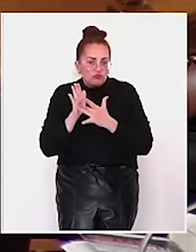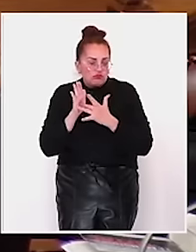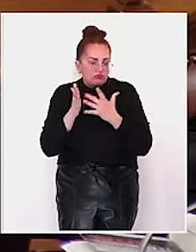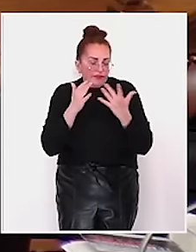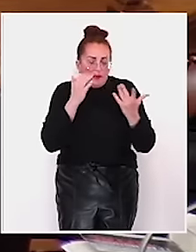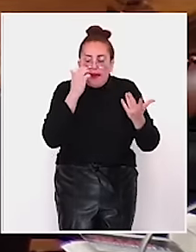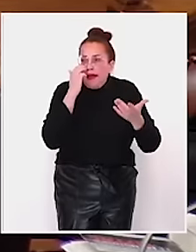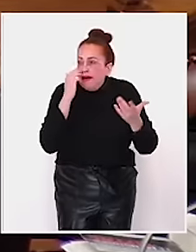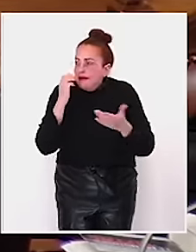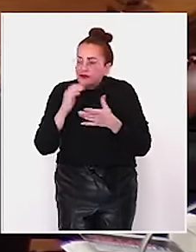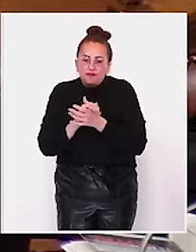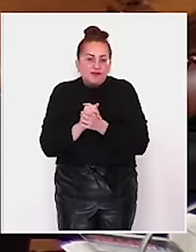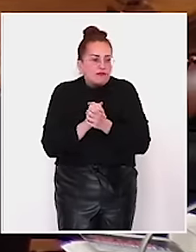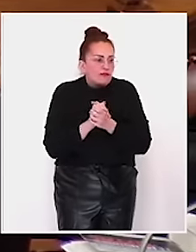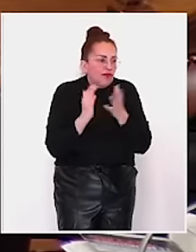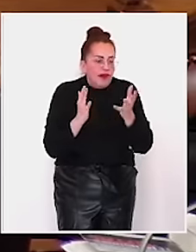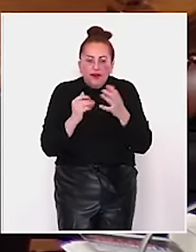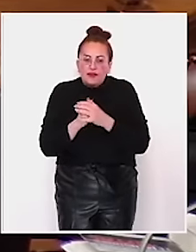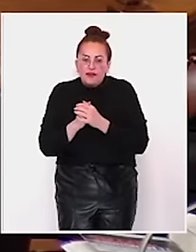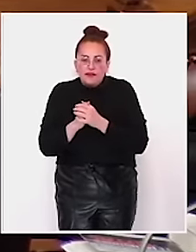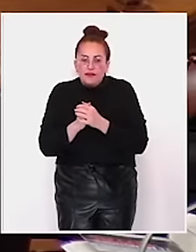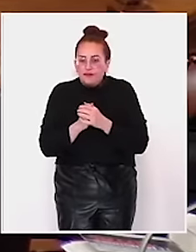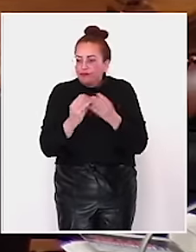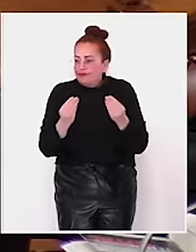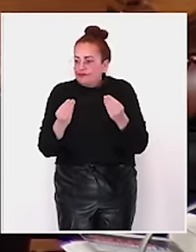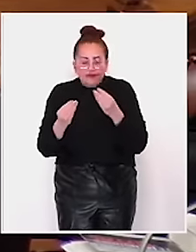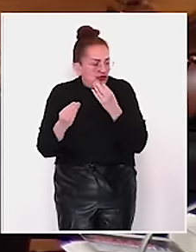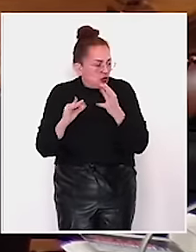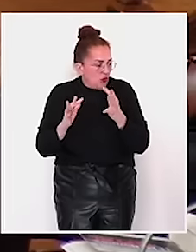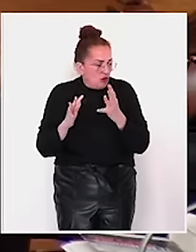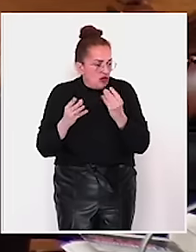côté, c'est même pas du